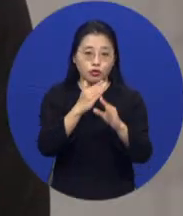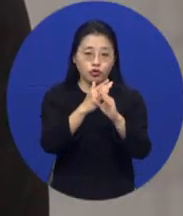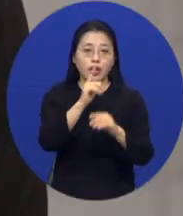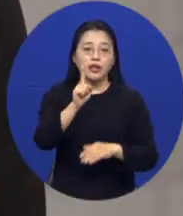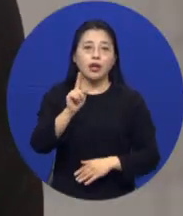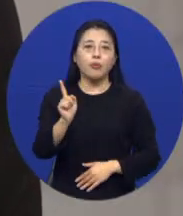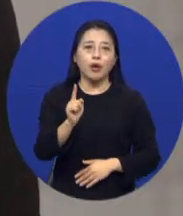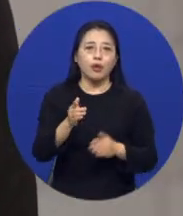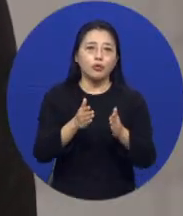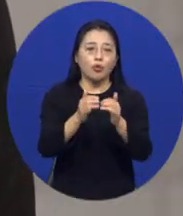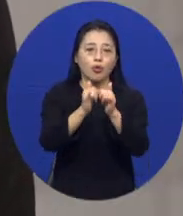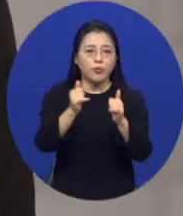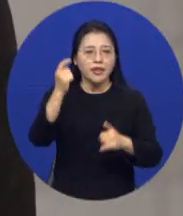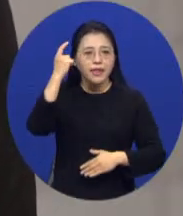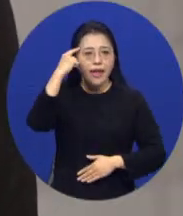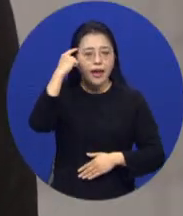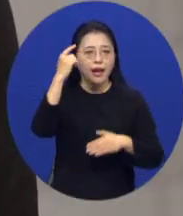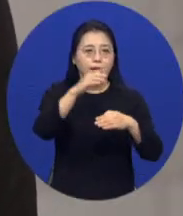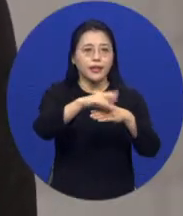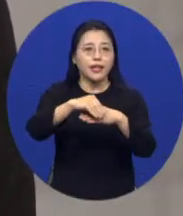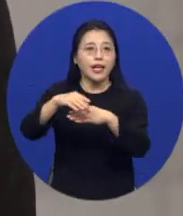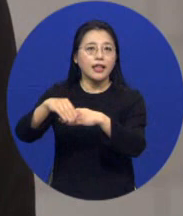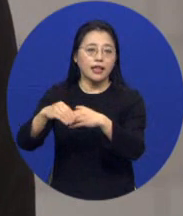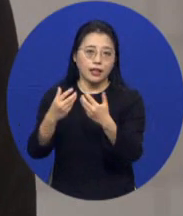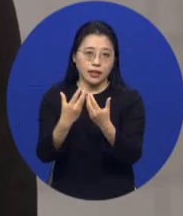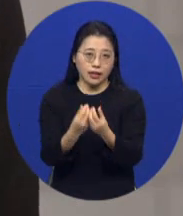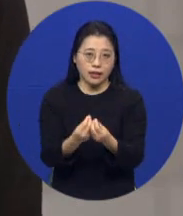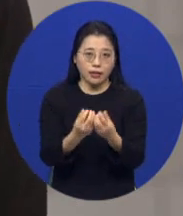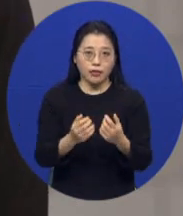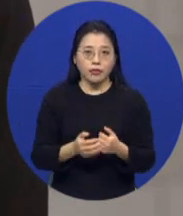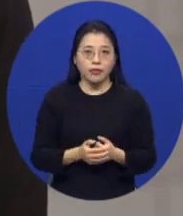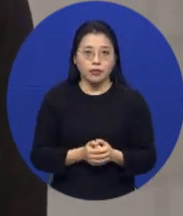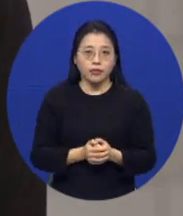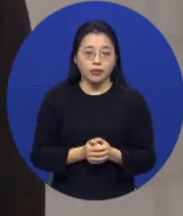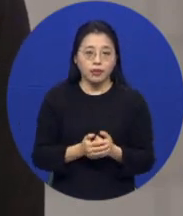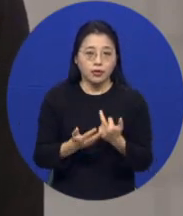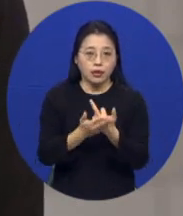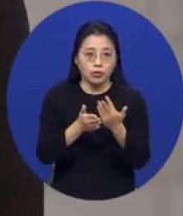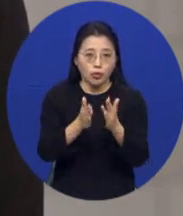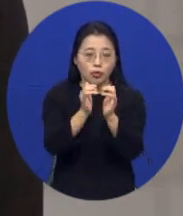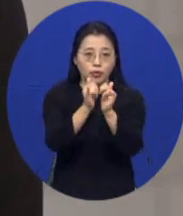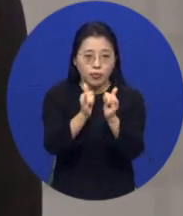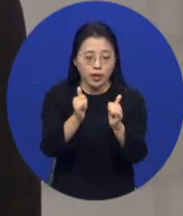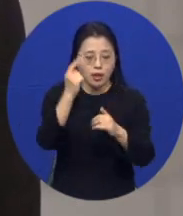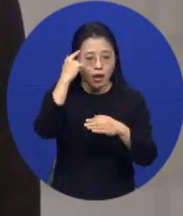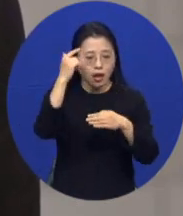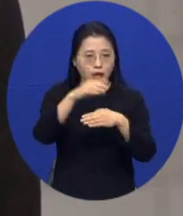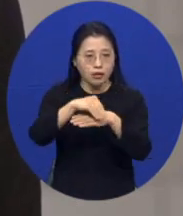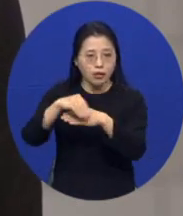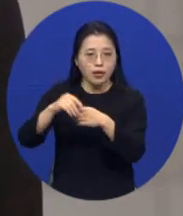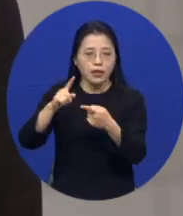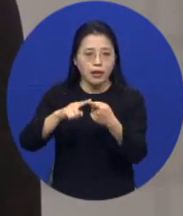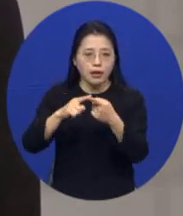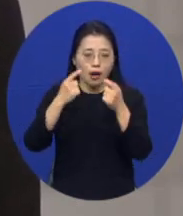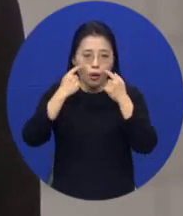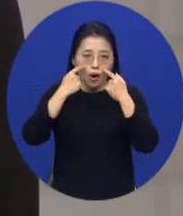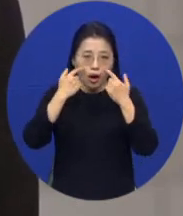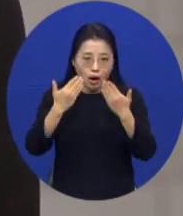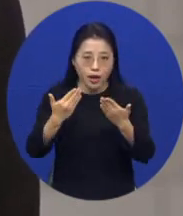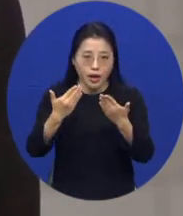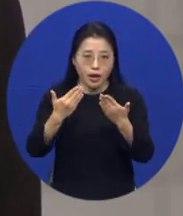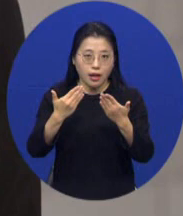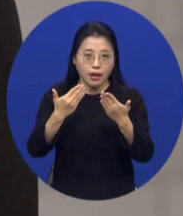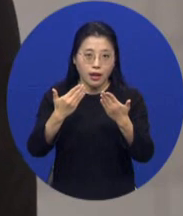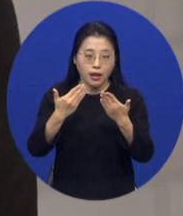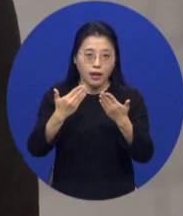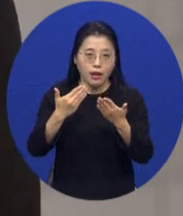제주도민들의 의견을 수렴한다는 내용이 있습니다 제주도민들은 의견 수렴에 대해서 명확하게